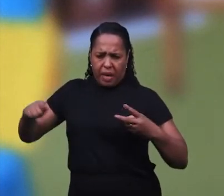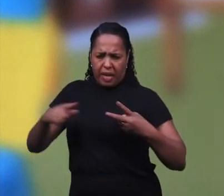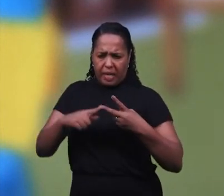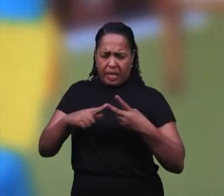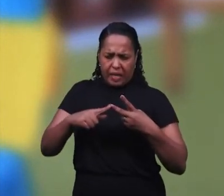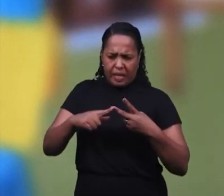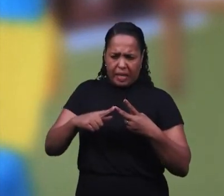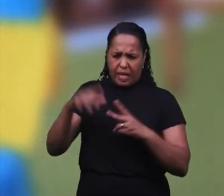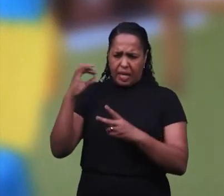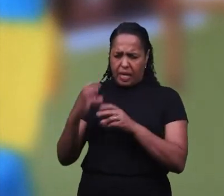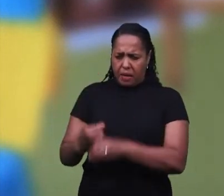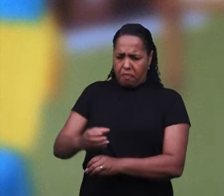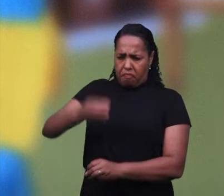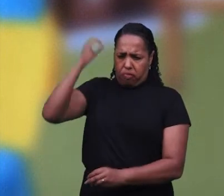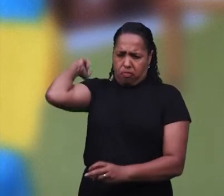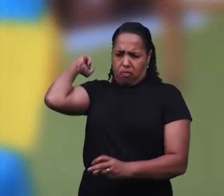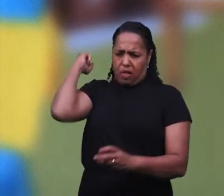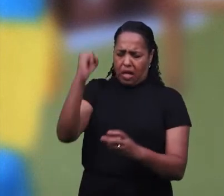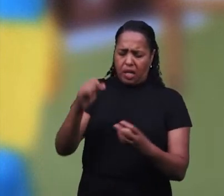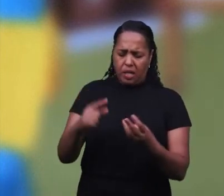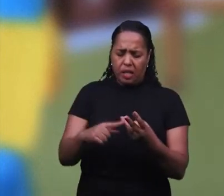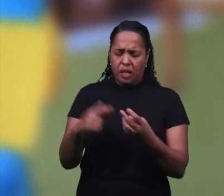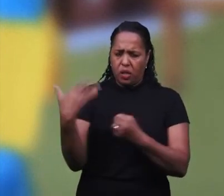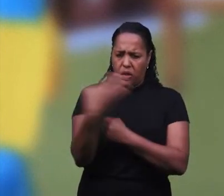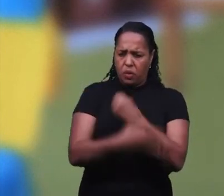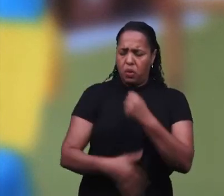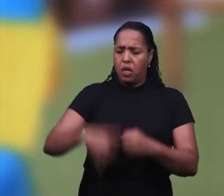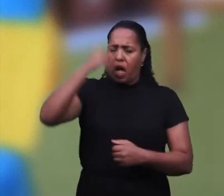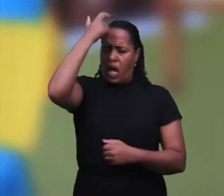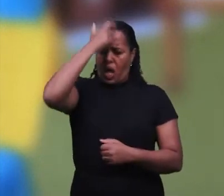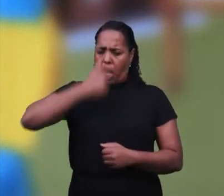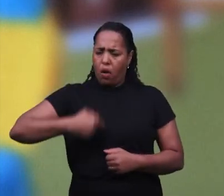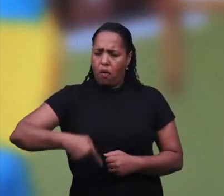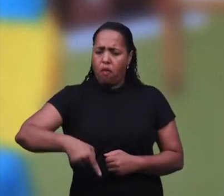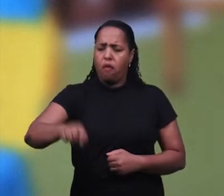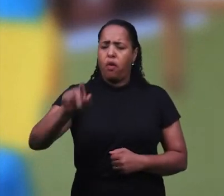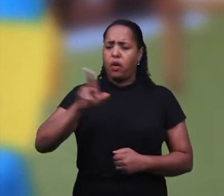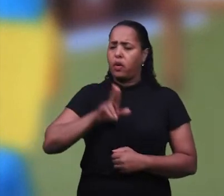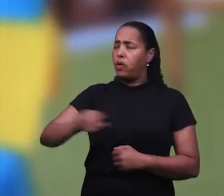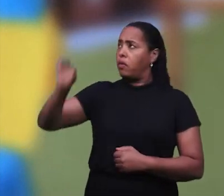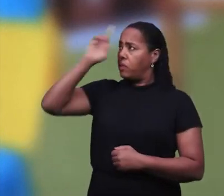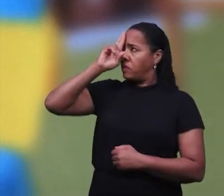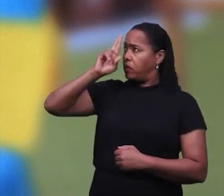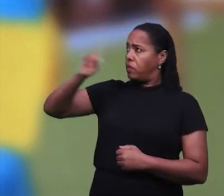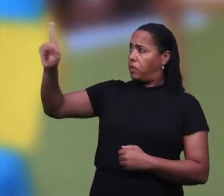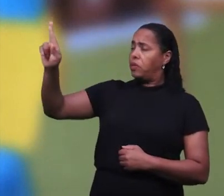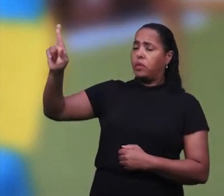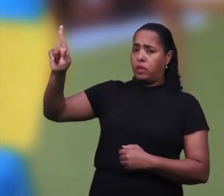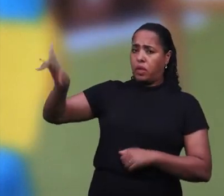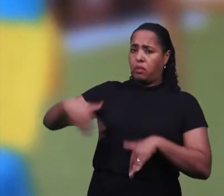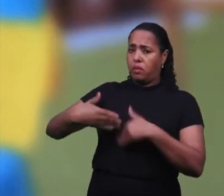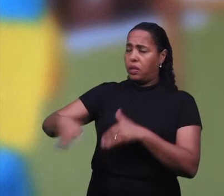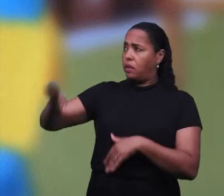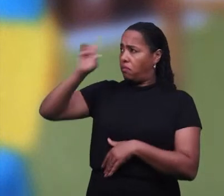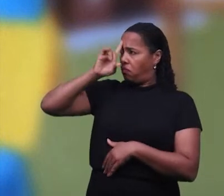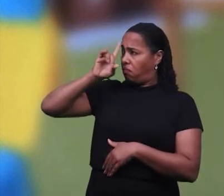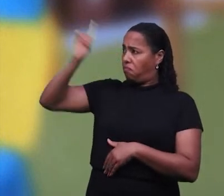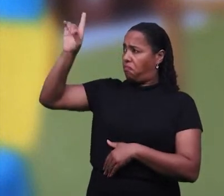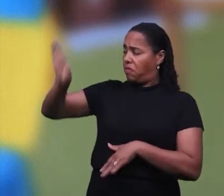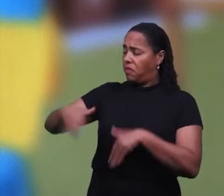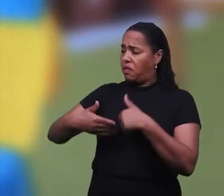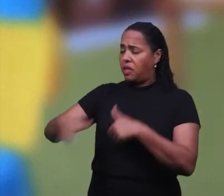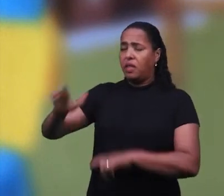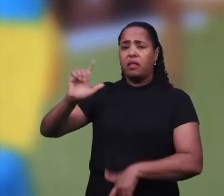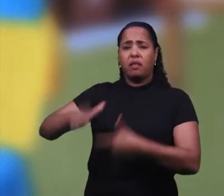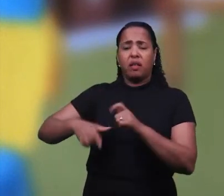l'épée, des javelots, des boucliers, mais moi, je vais contre toi au nom des armées, au nom de Dieu et des